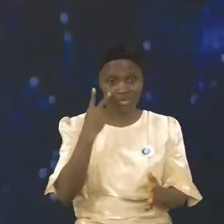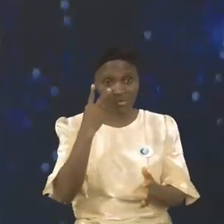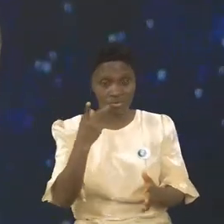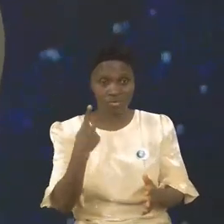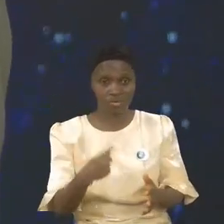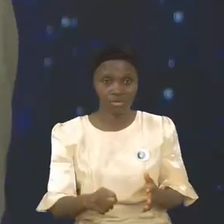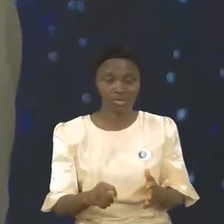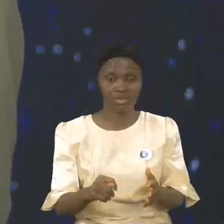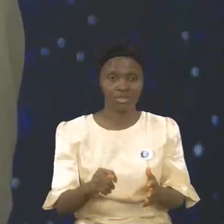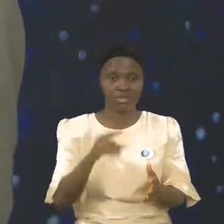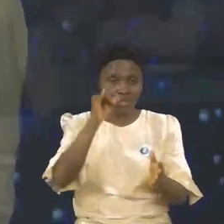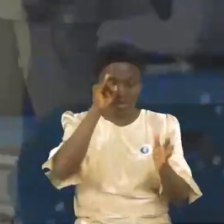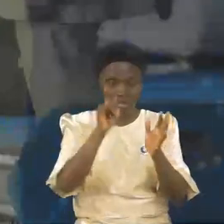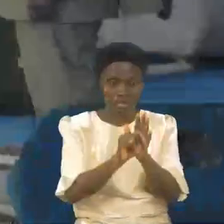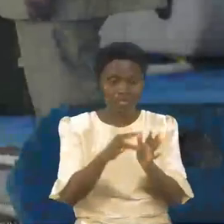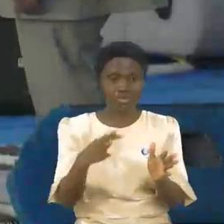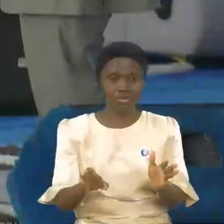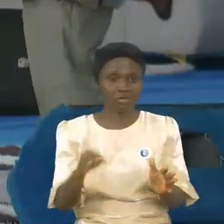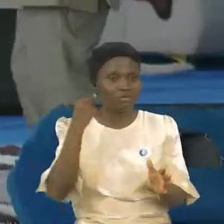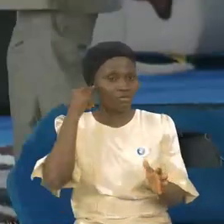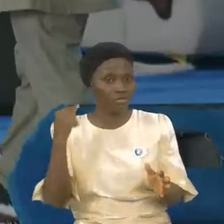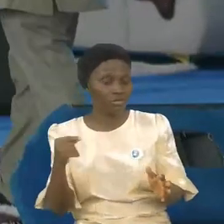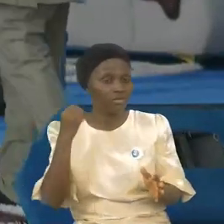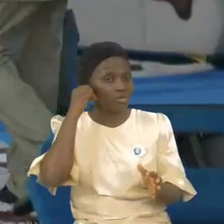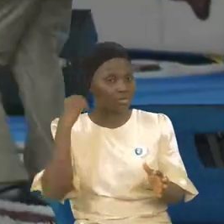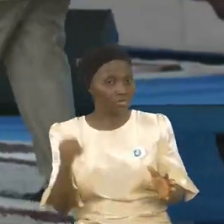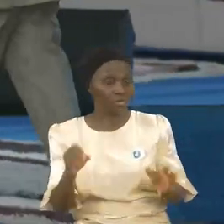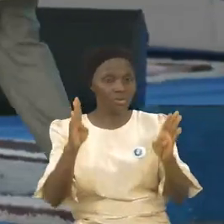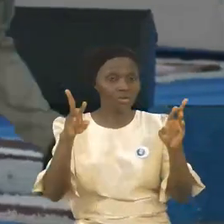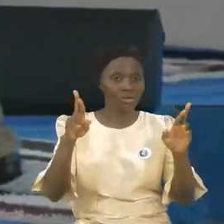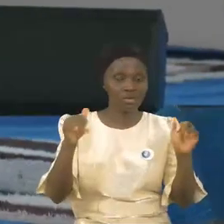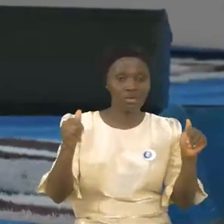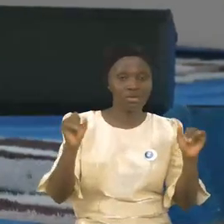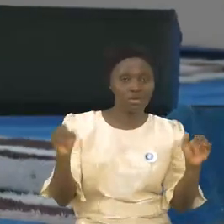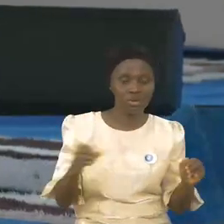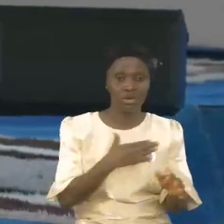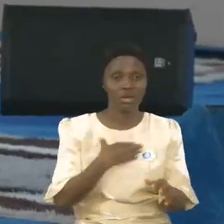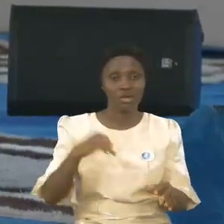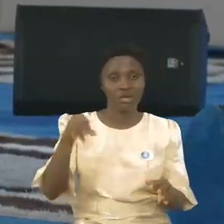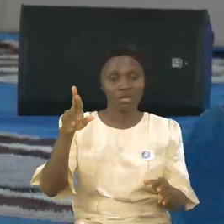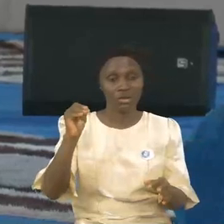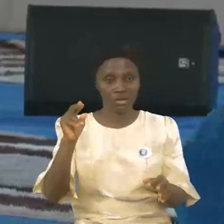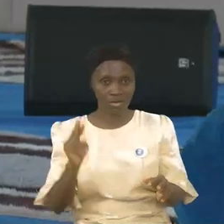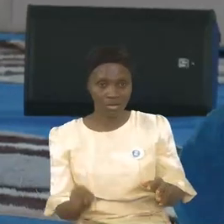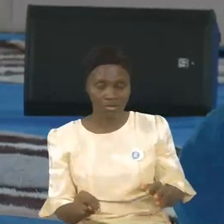chapitre 2 nevikanezar avait vu une statue d'or de